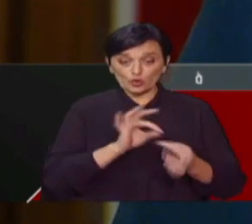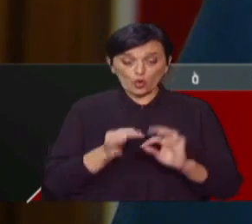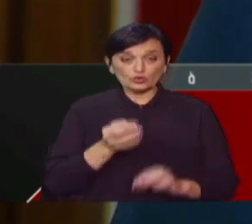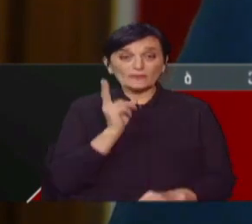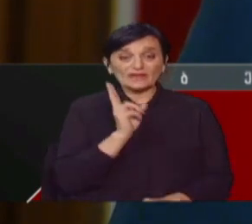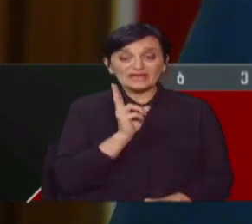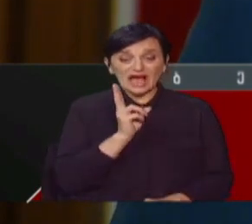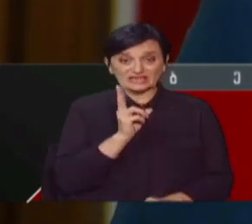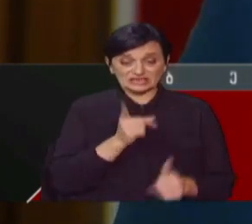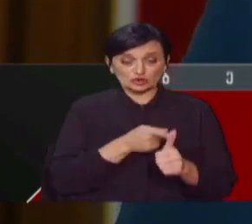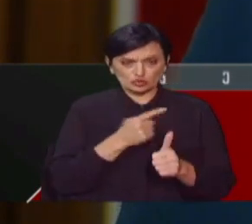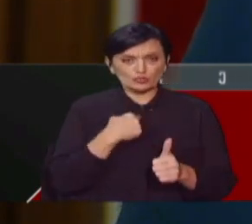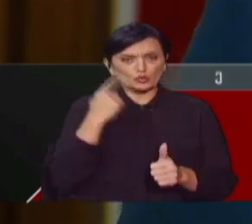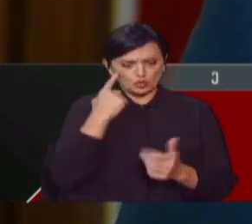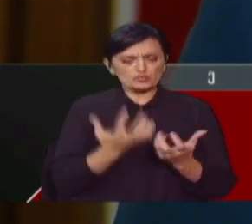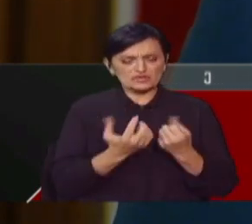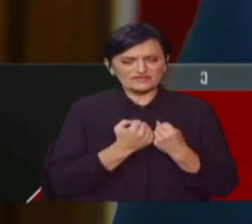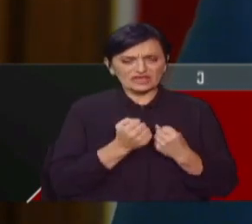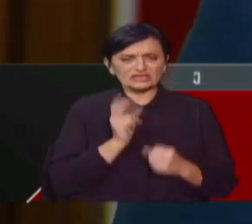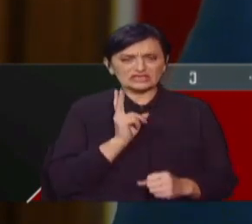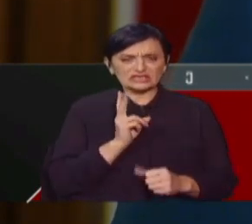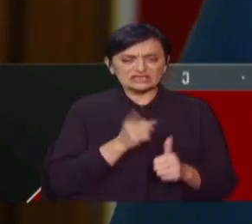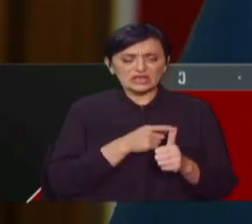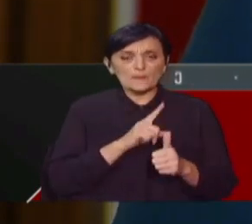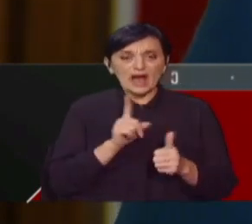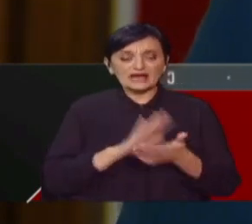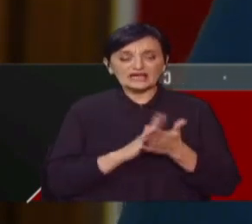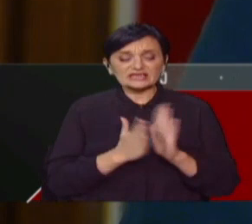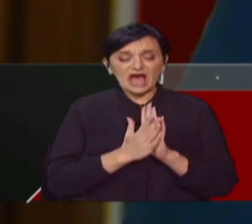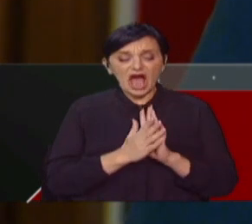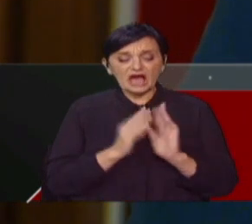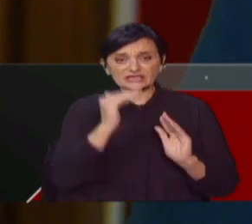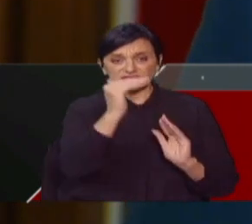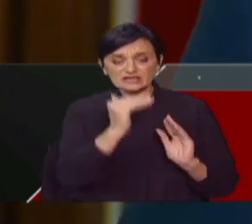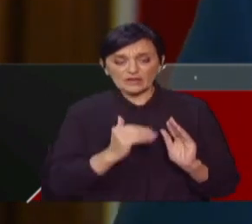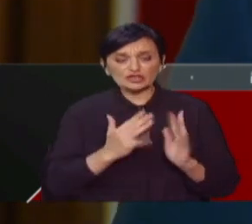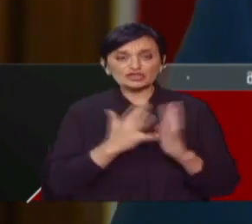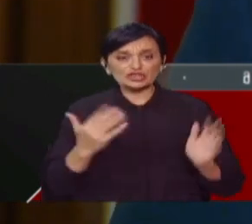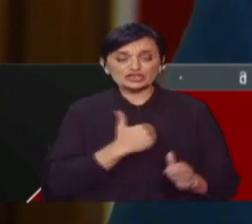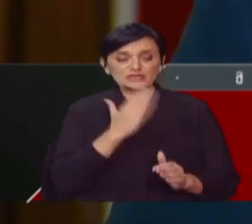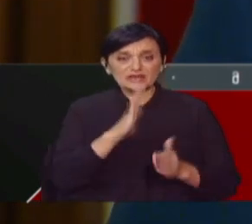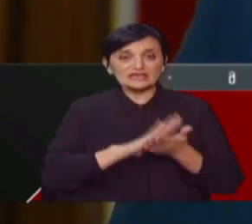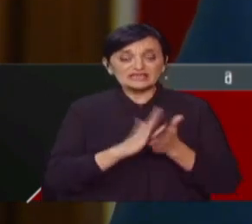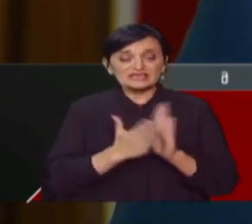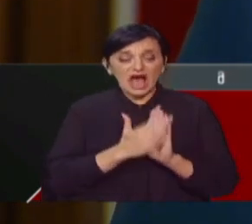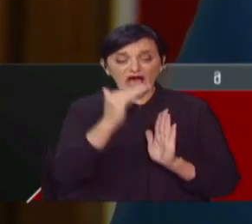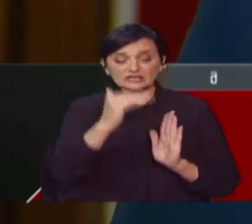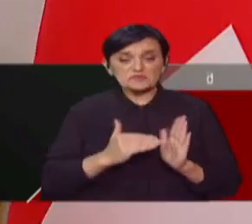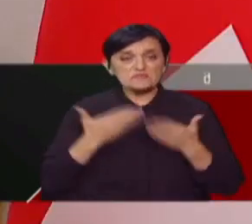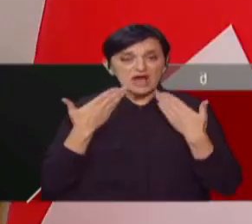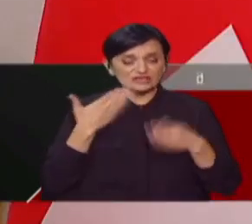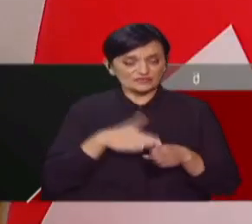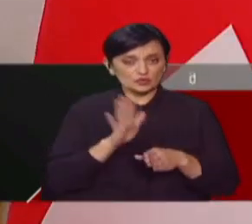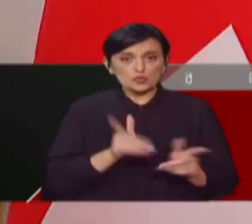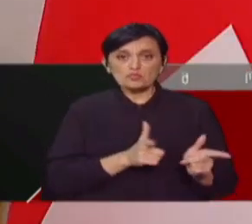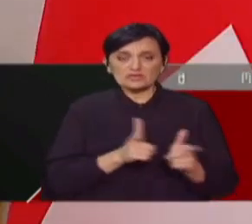კანდიდატის სტატუსს, მე მგონია, რომ მივიღებთ ამ სტატუსს, მაგრამ დათქმებით და ჩემი დიდი იმედია, რომ ეს დათქმები იქნება მარტივად შესრულებადი.